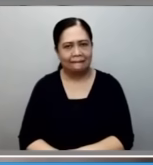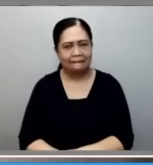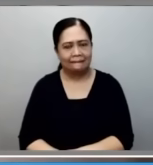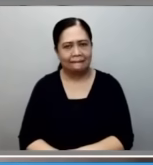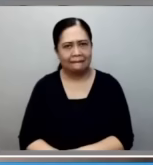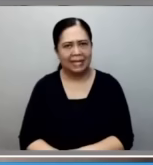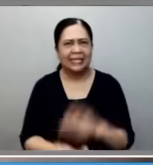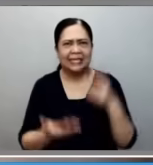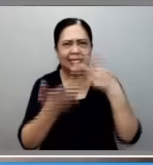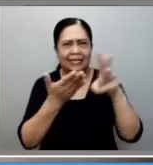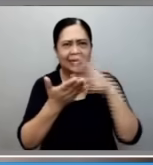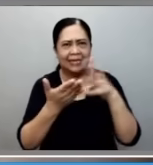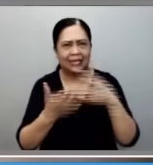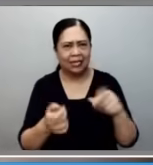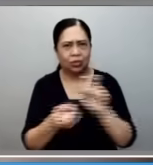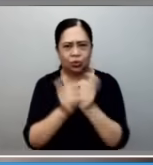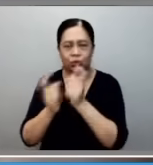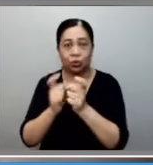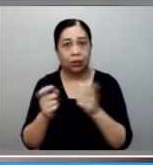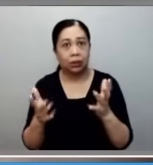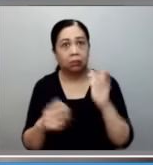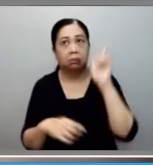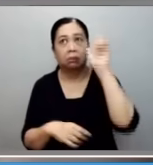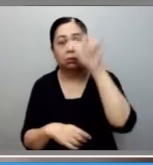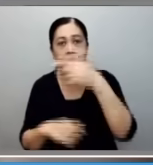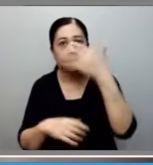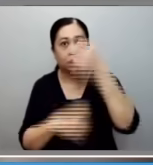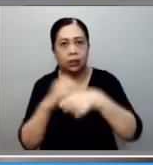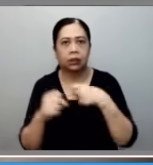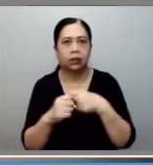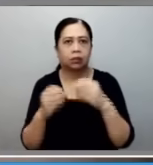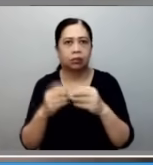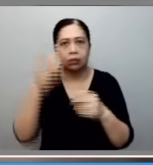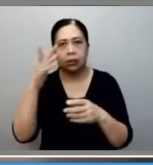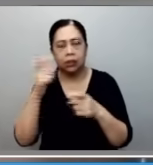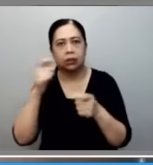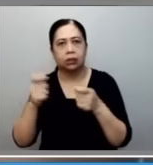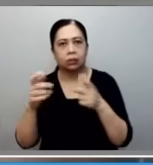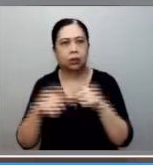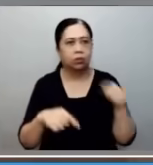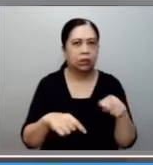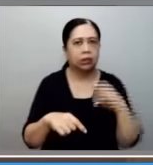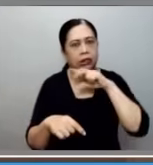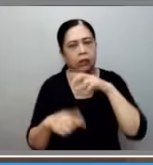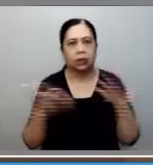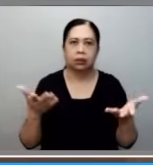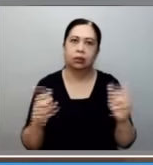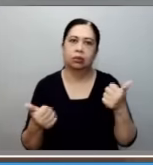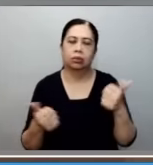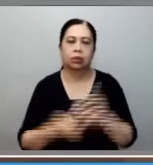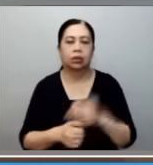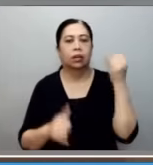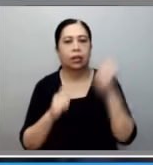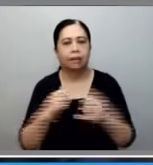Sasayangin lang natin itong reforma to kung sa pagdating after 10 years, mas magaling yung pag-manage ng isa, yung isa hindi. Sa huli,